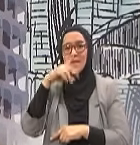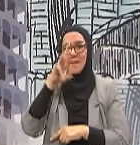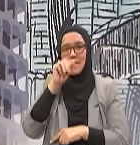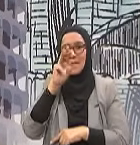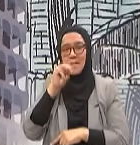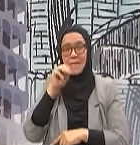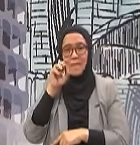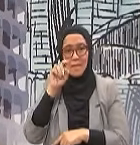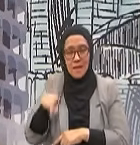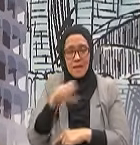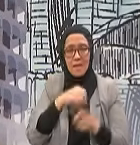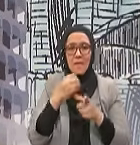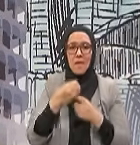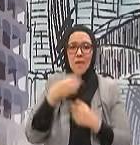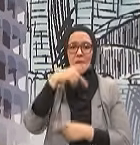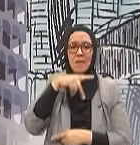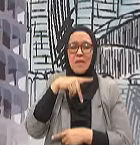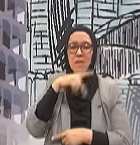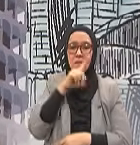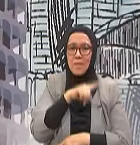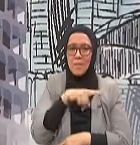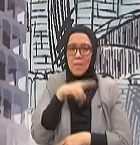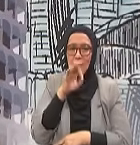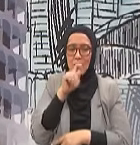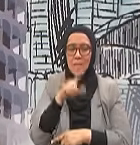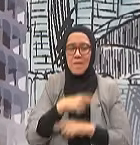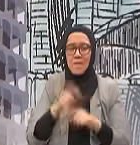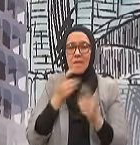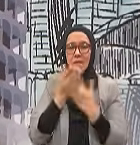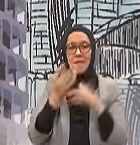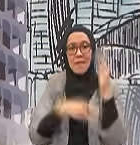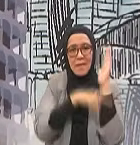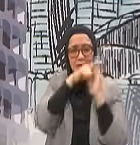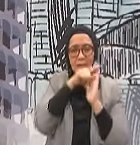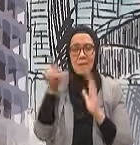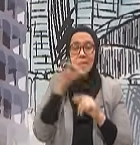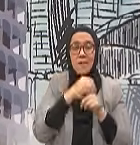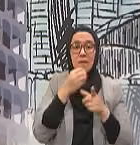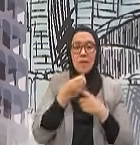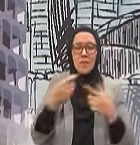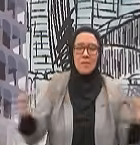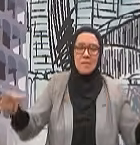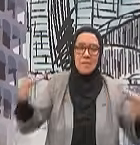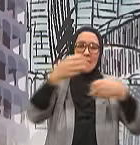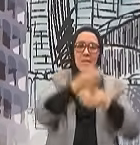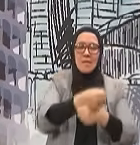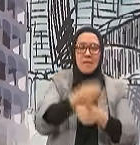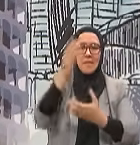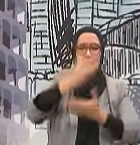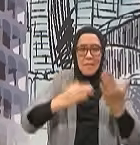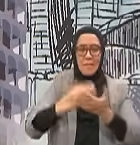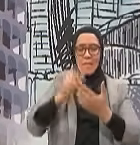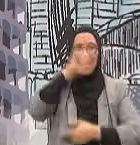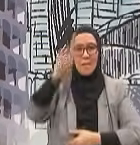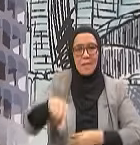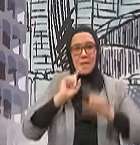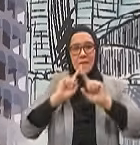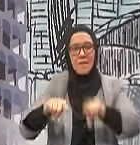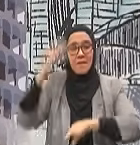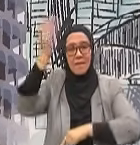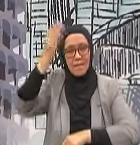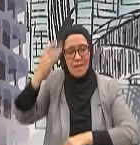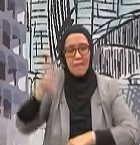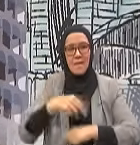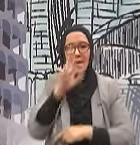akan bawakan kepada anda menulis berita arti m perangkuman hm cute sesi pertanyaan Kok bisa dan juga purbasana rem ke-12